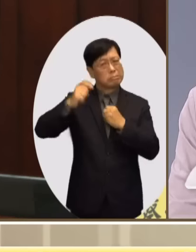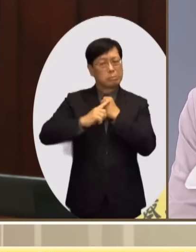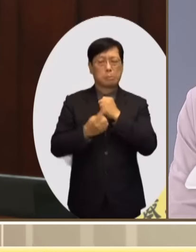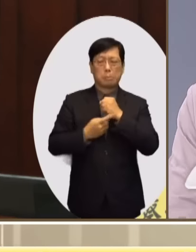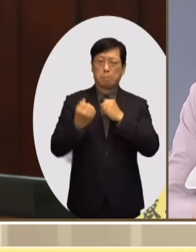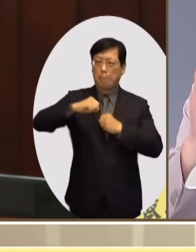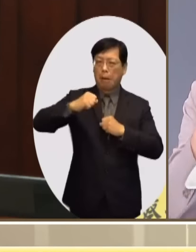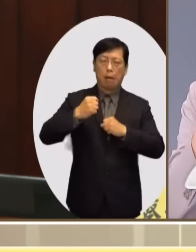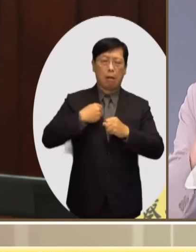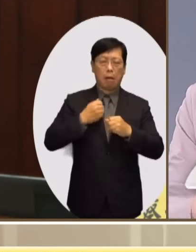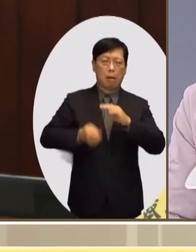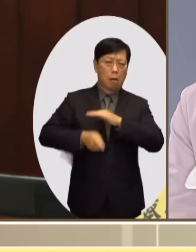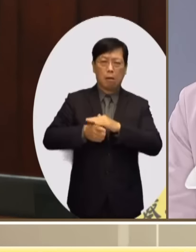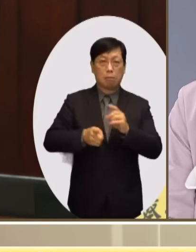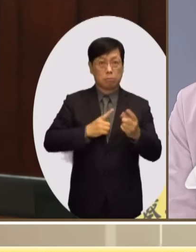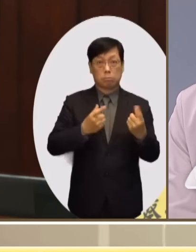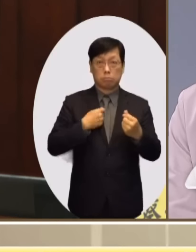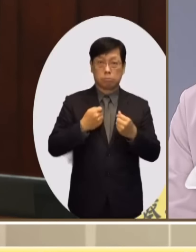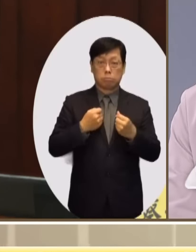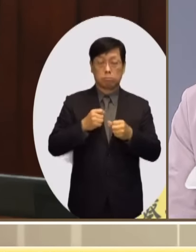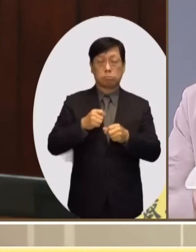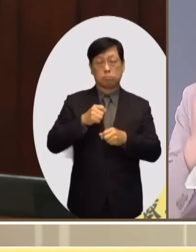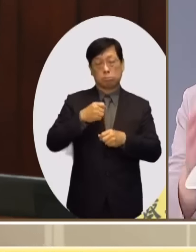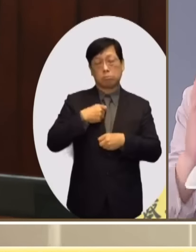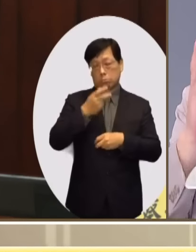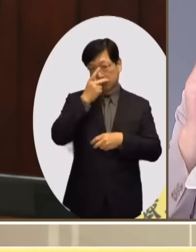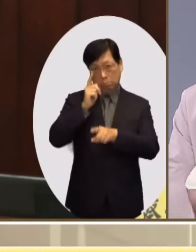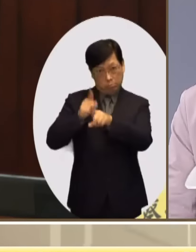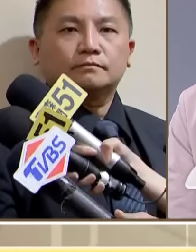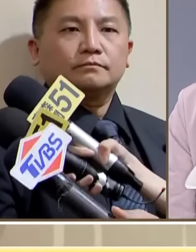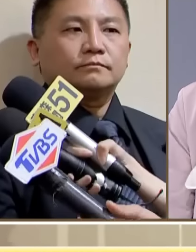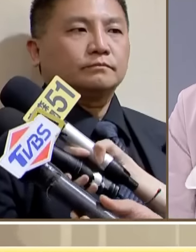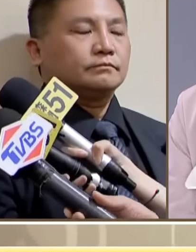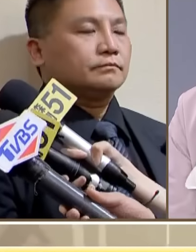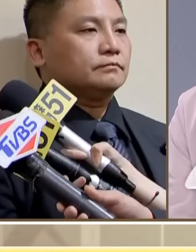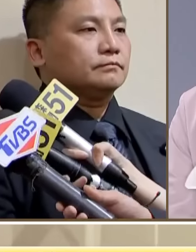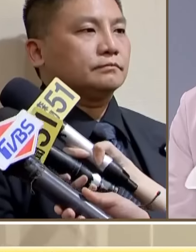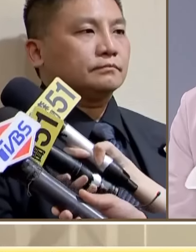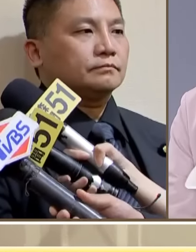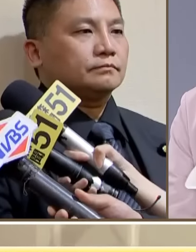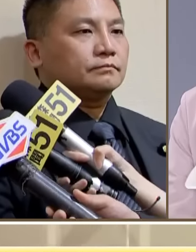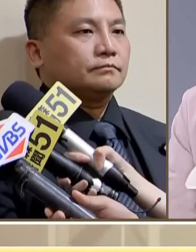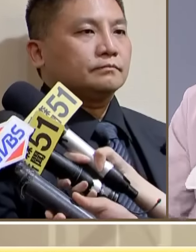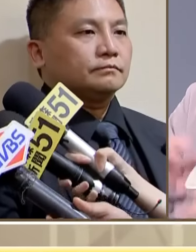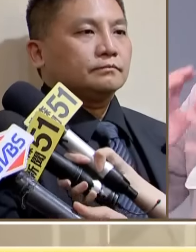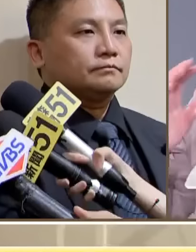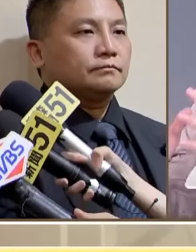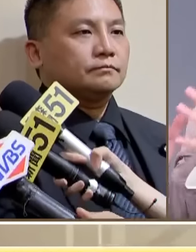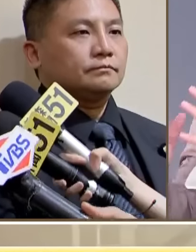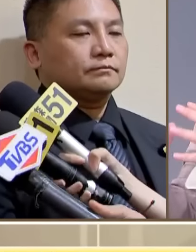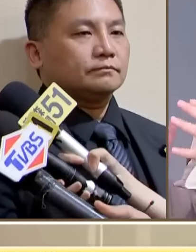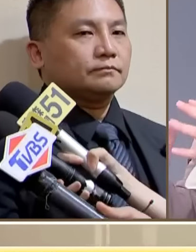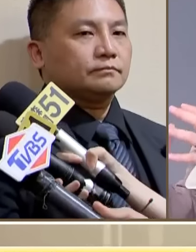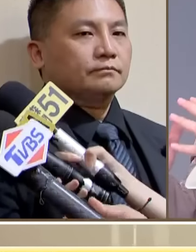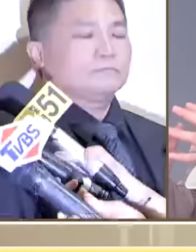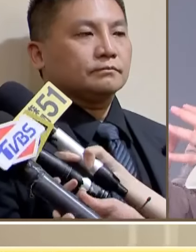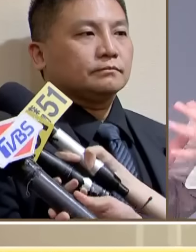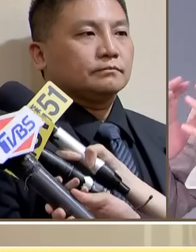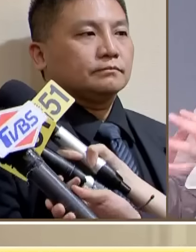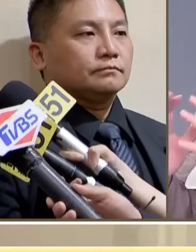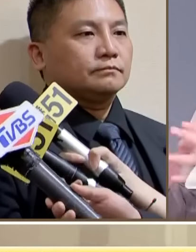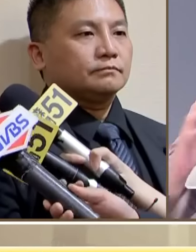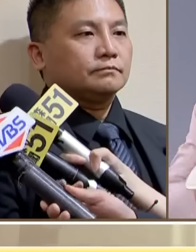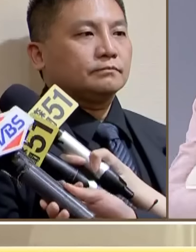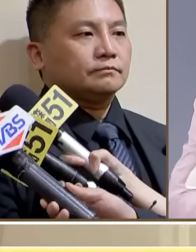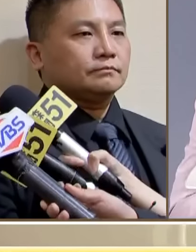法律？我想如果真的要谈法律的人哦，在立法院的立法就不会这样子。国民党作为国会第一大